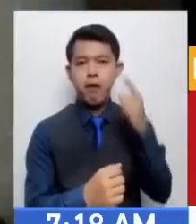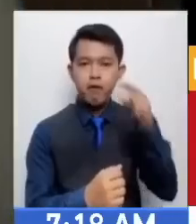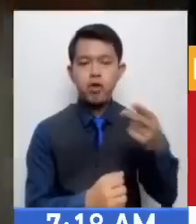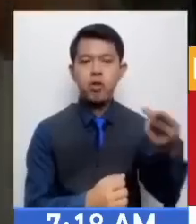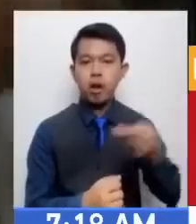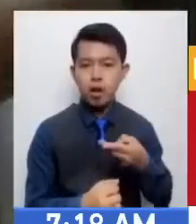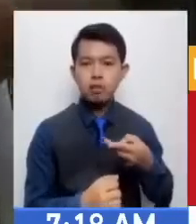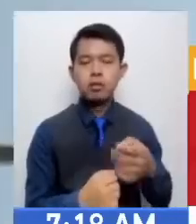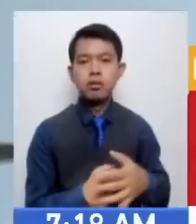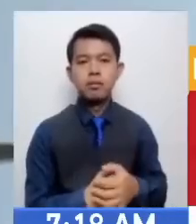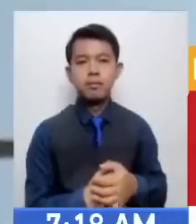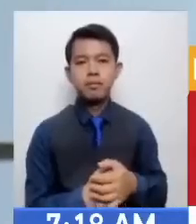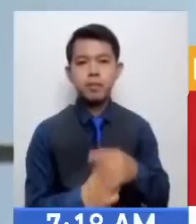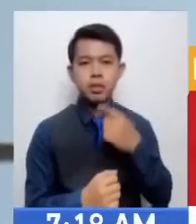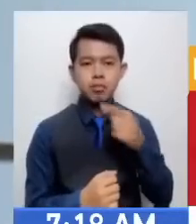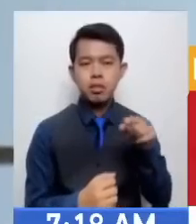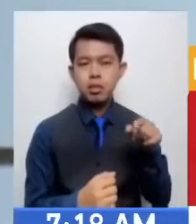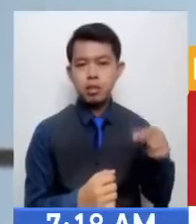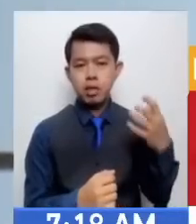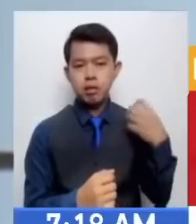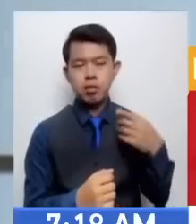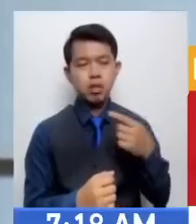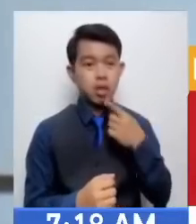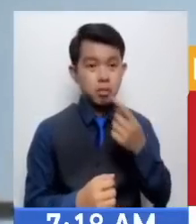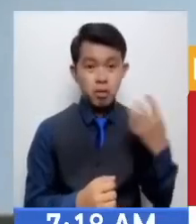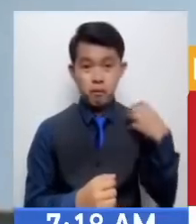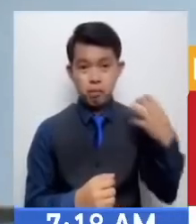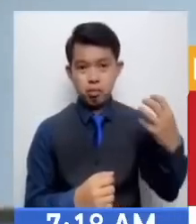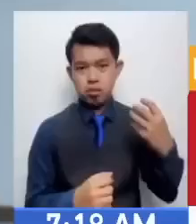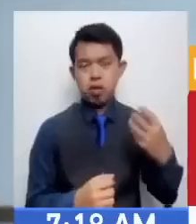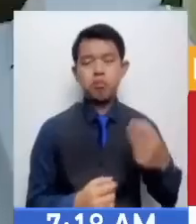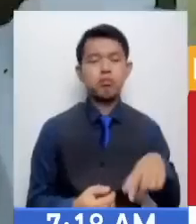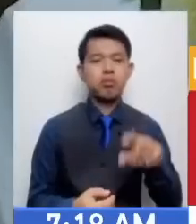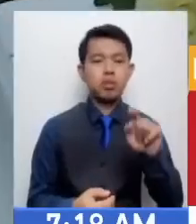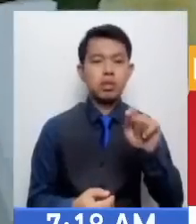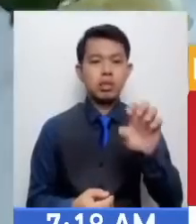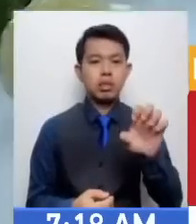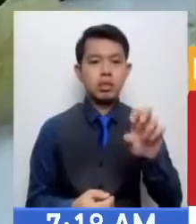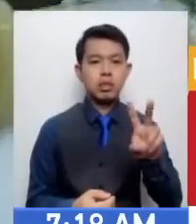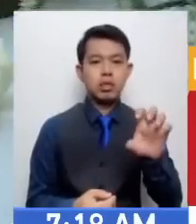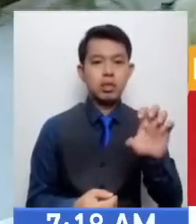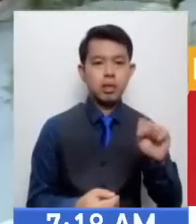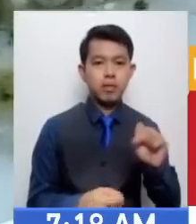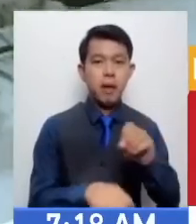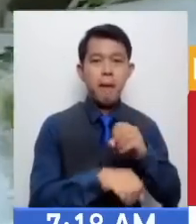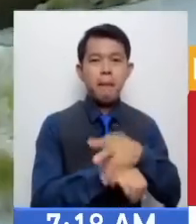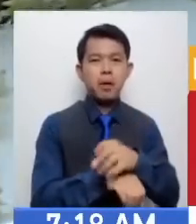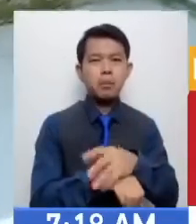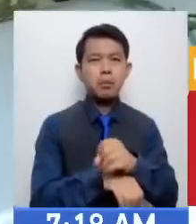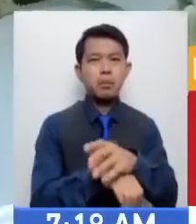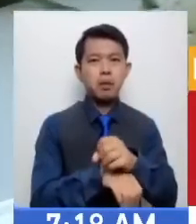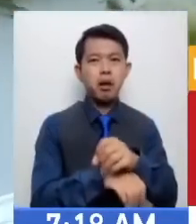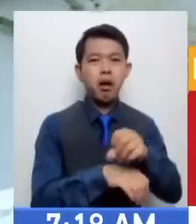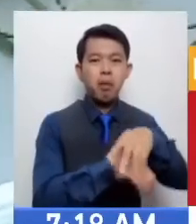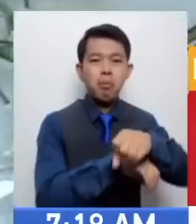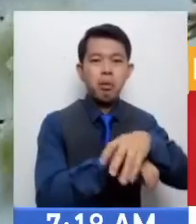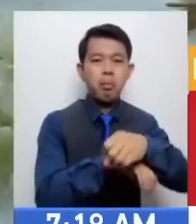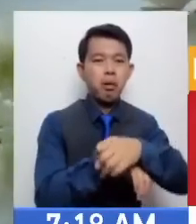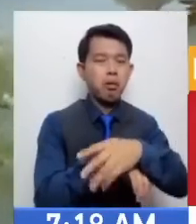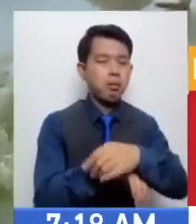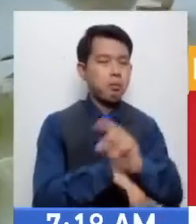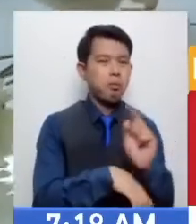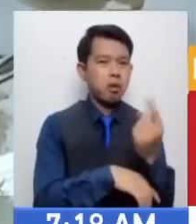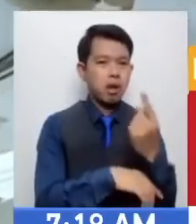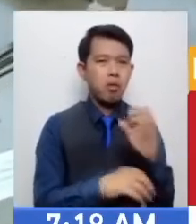nagpautos ito ay isang Congressman Teves. So hearsay po ito eh. Okay. Wala pong nagsasabi nga, kausap nila si Congressman Teves at ito po ay